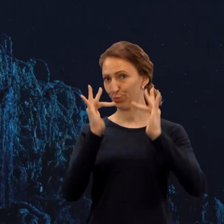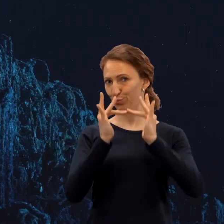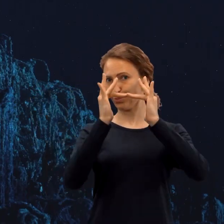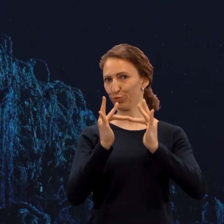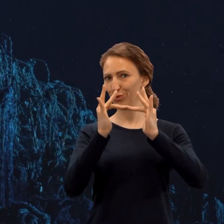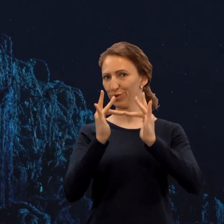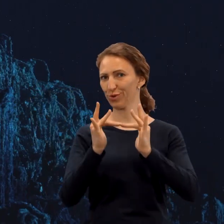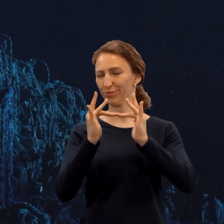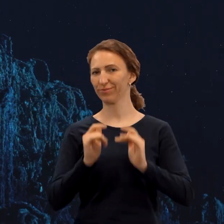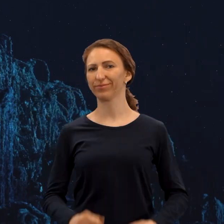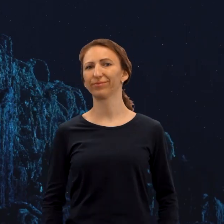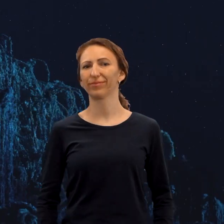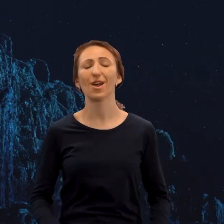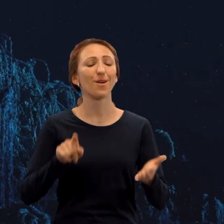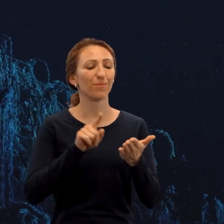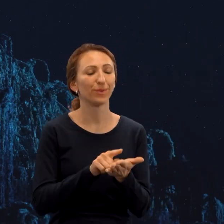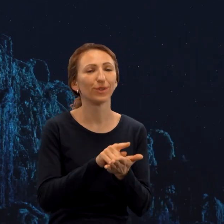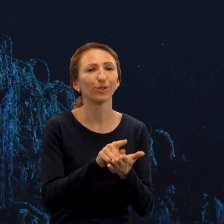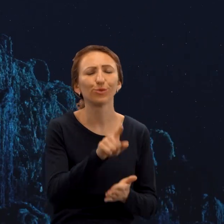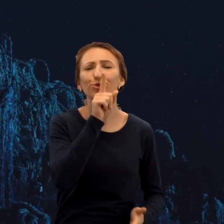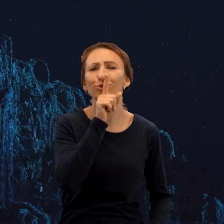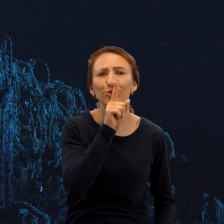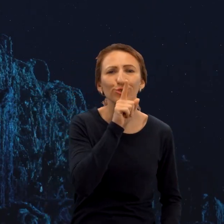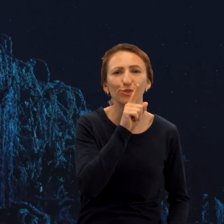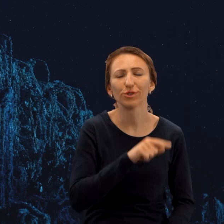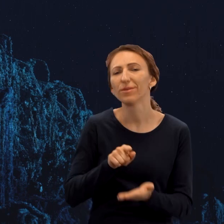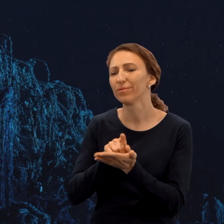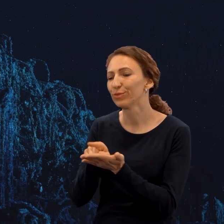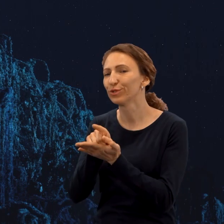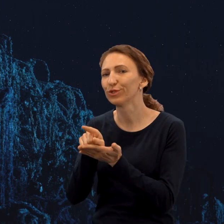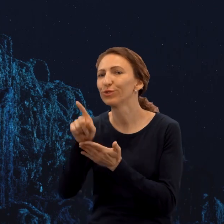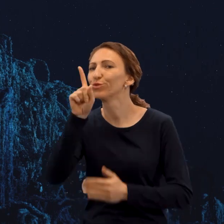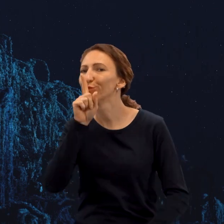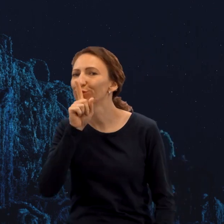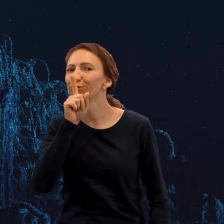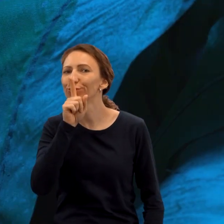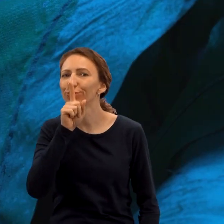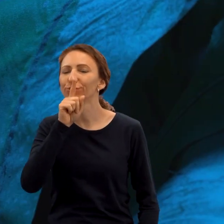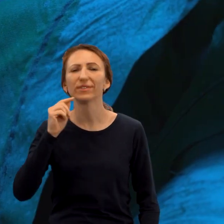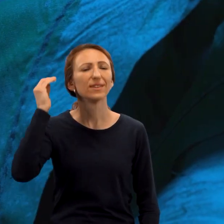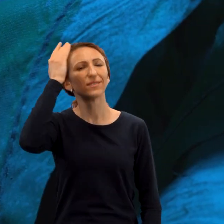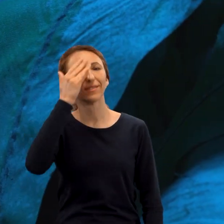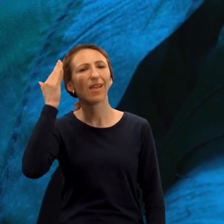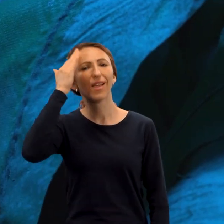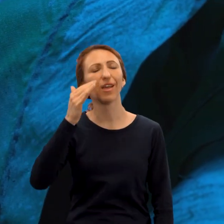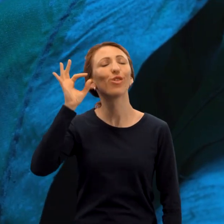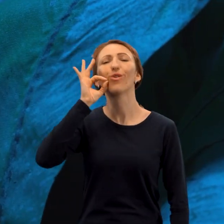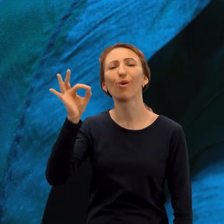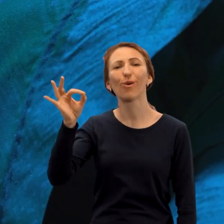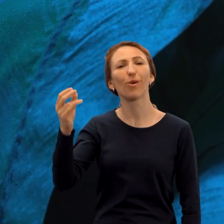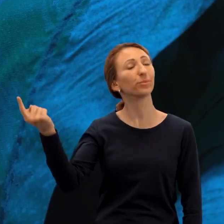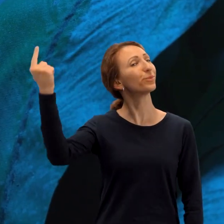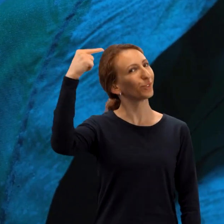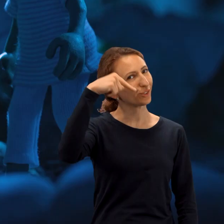mchu Mysiu ci, mysiu ci Niech ten dobry